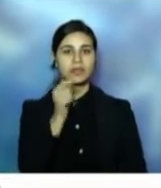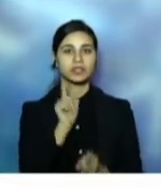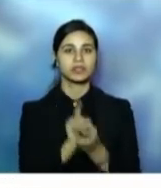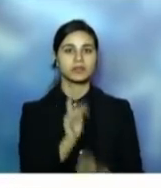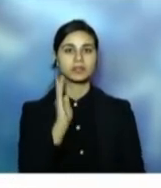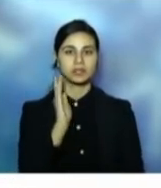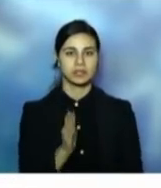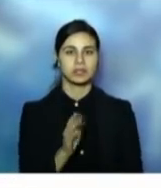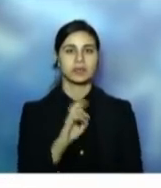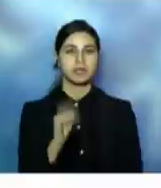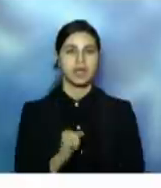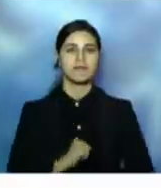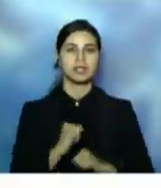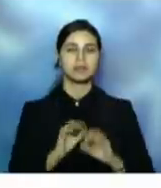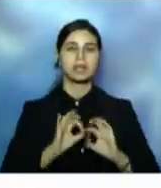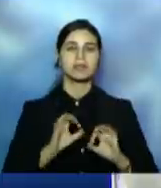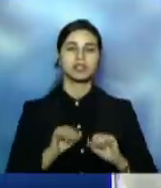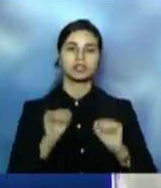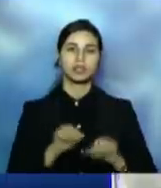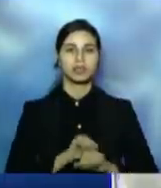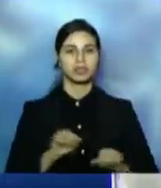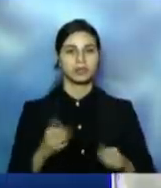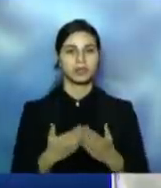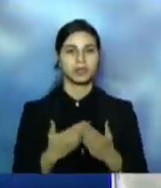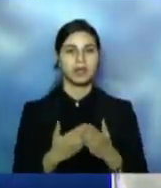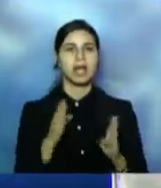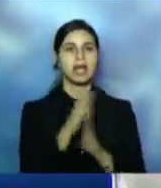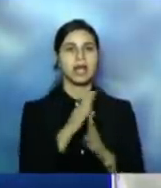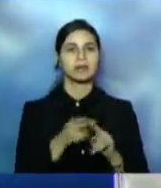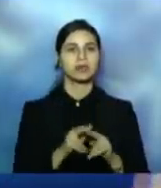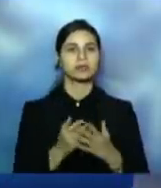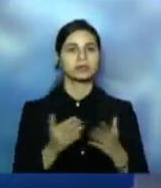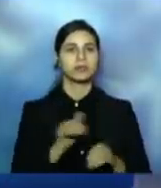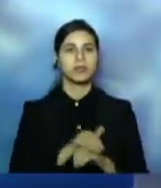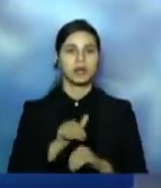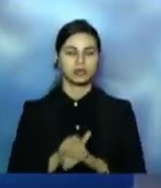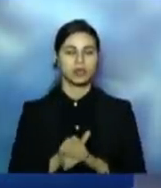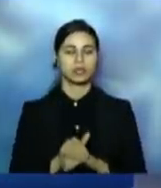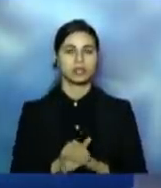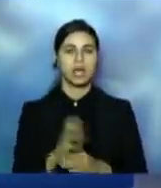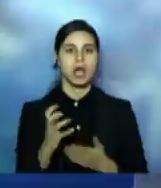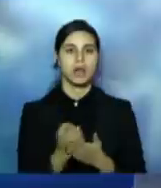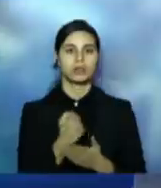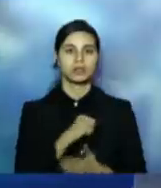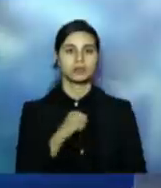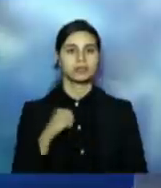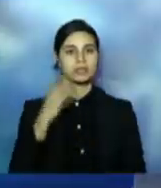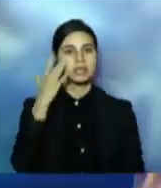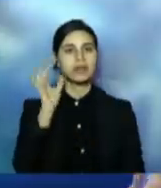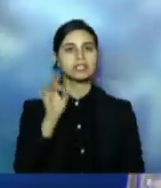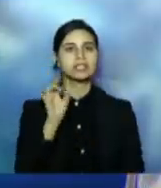შევხვდებით ერთმანეთს და ვეცდებით ახსნათ, შეიძლება თუ არა გარემოს ესა თუ ის ფაქტორი აღმოჩნდეს თავის